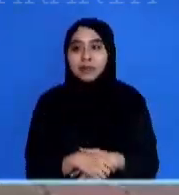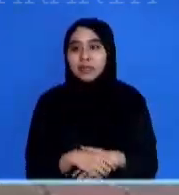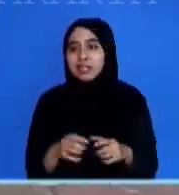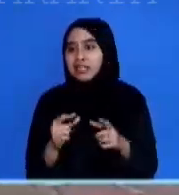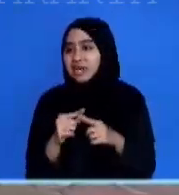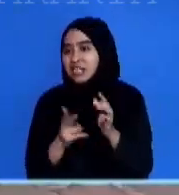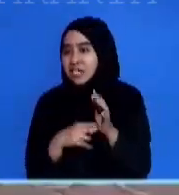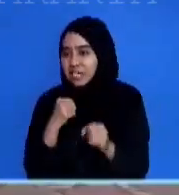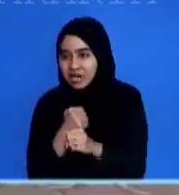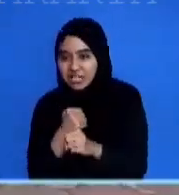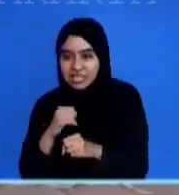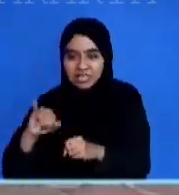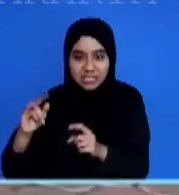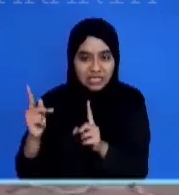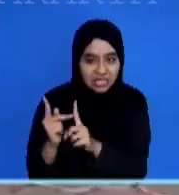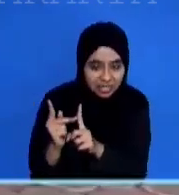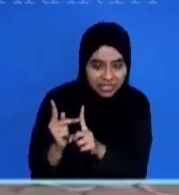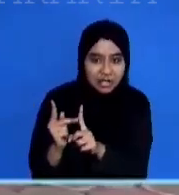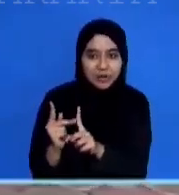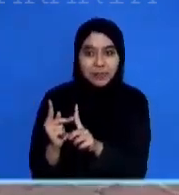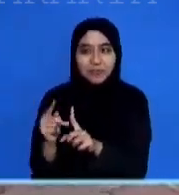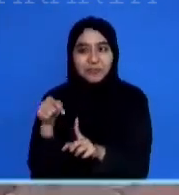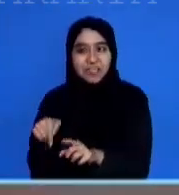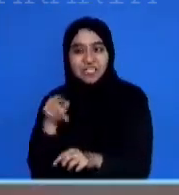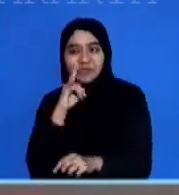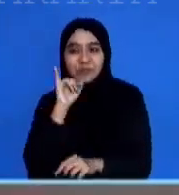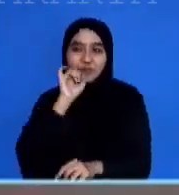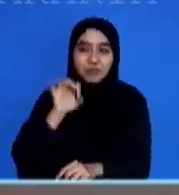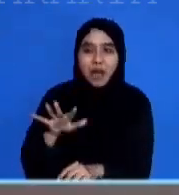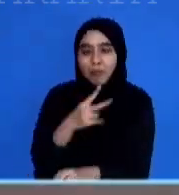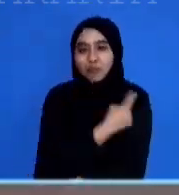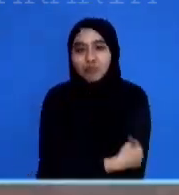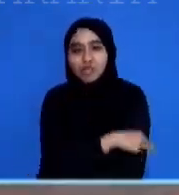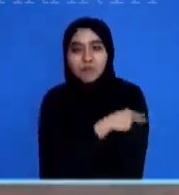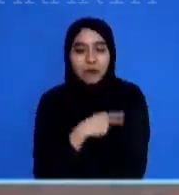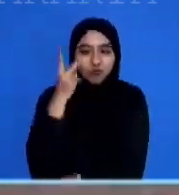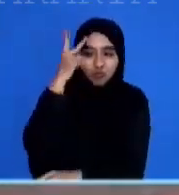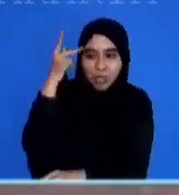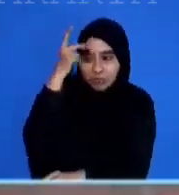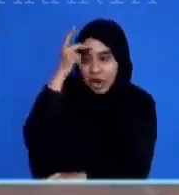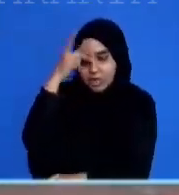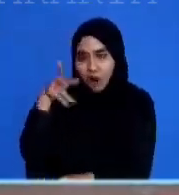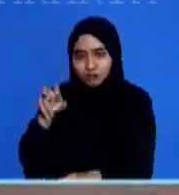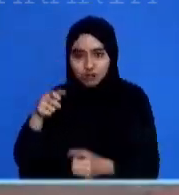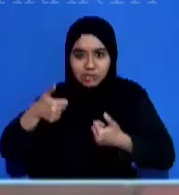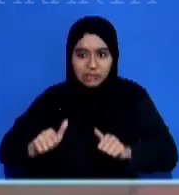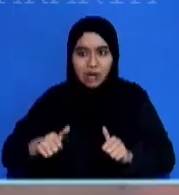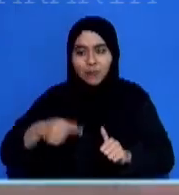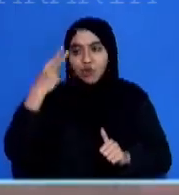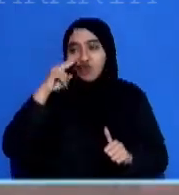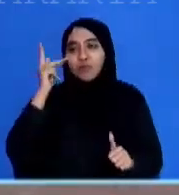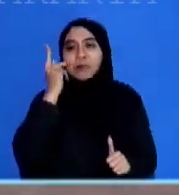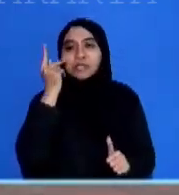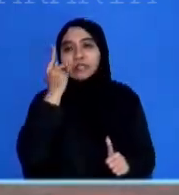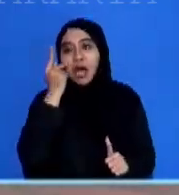mengatakan, pemerintah Kota Yogyakarta telah menyiagakan puskesmas dan rumah sakit di wilayahnya untuk menjaga kondisi kesehatan KPPS